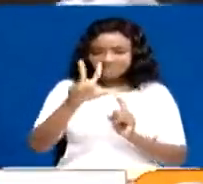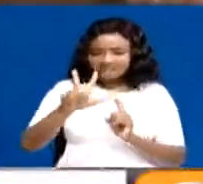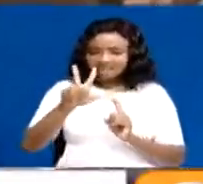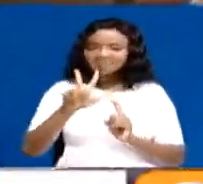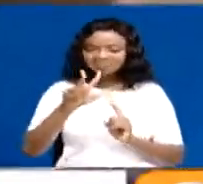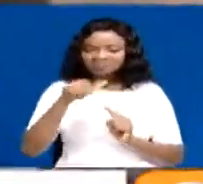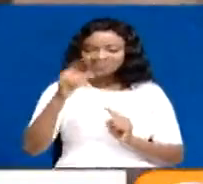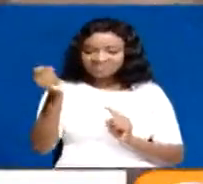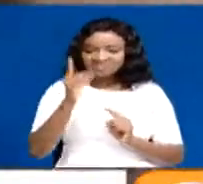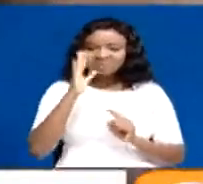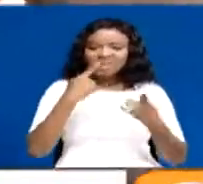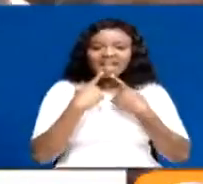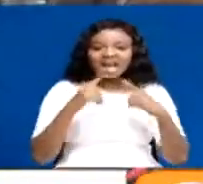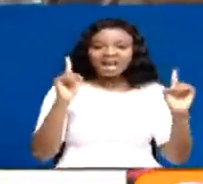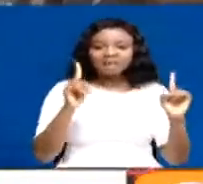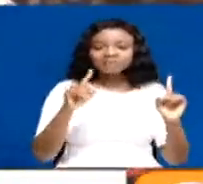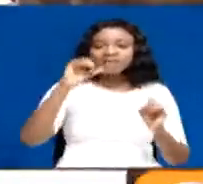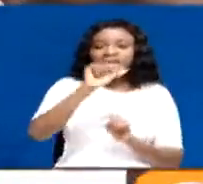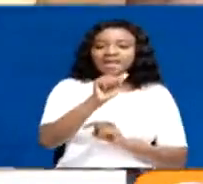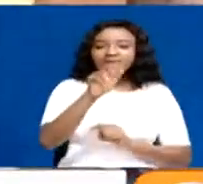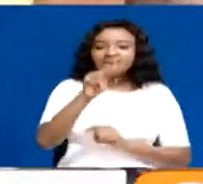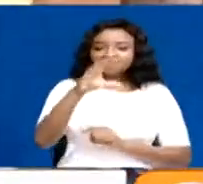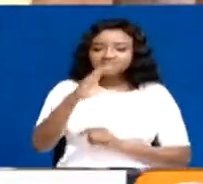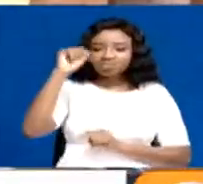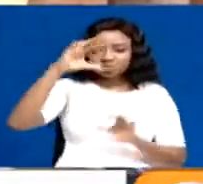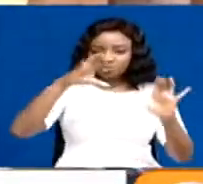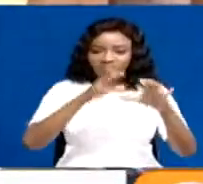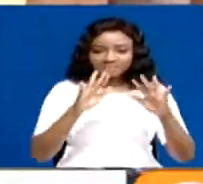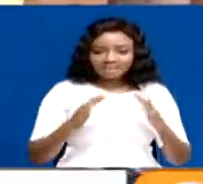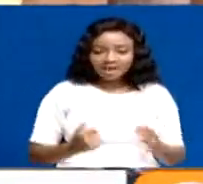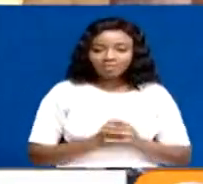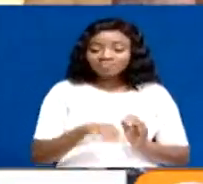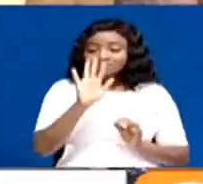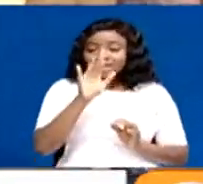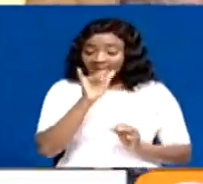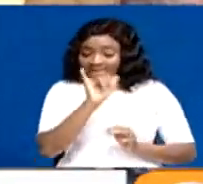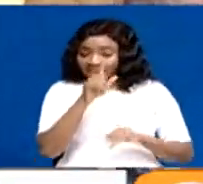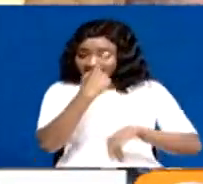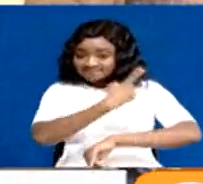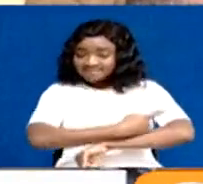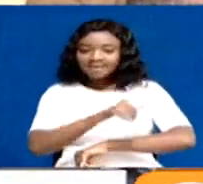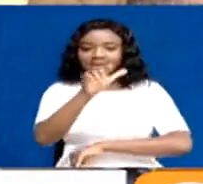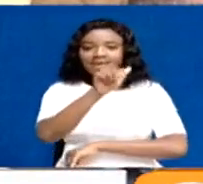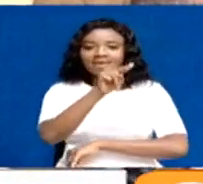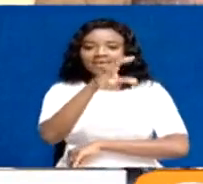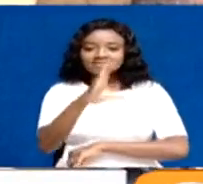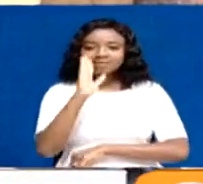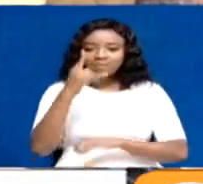huu katika mkutano wa chama cha ANC. Siku hiyo ANC itatoa